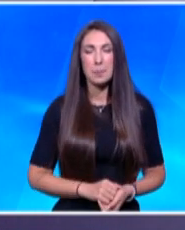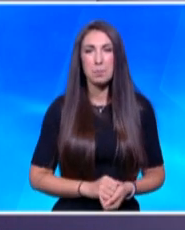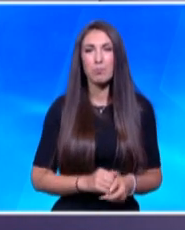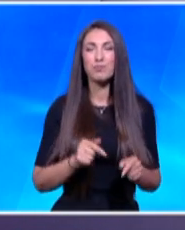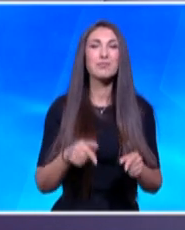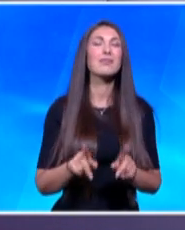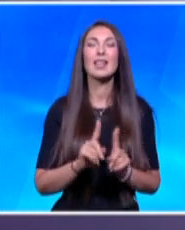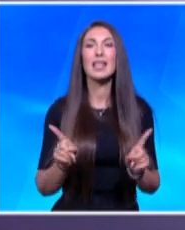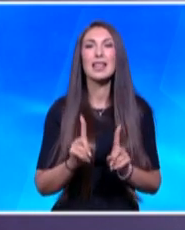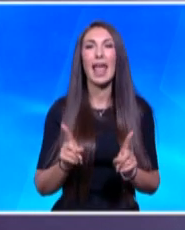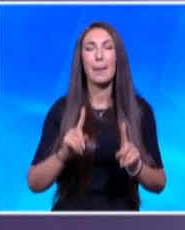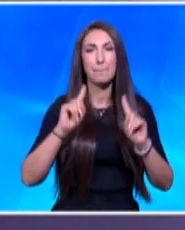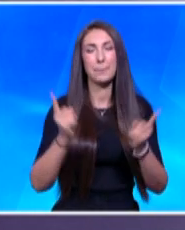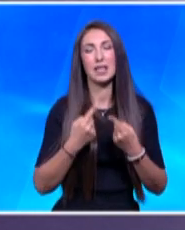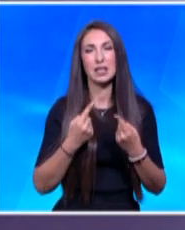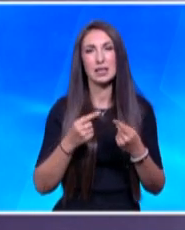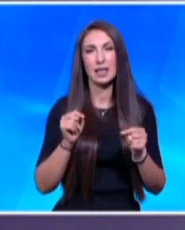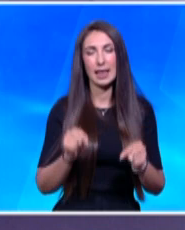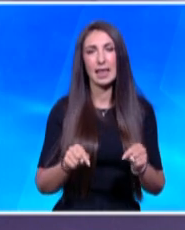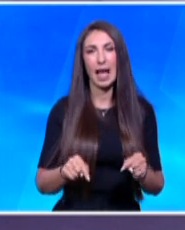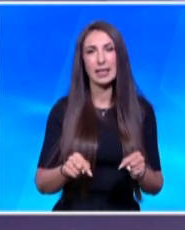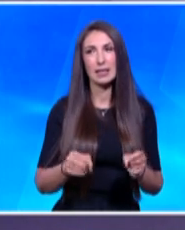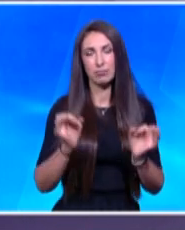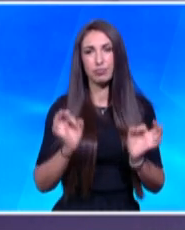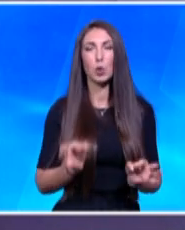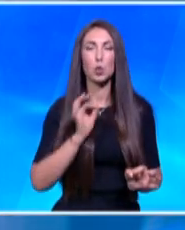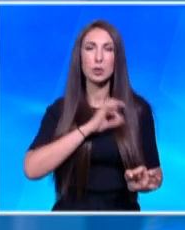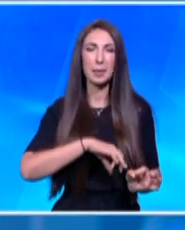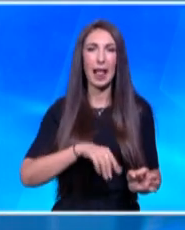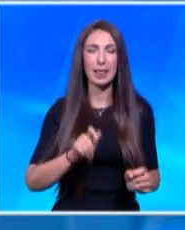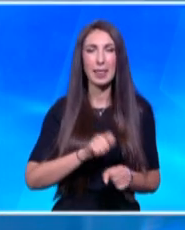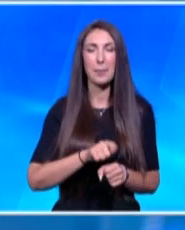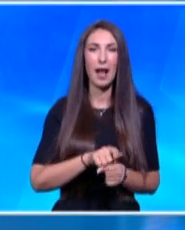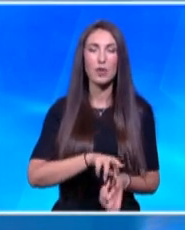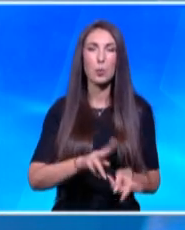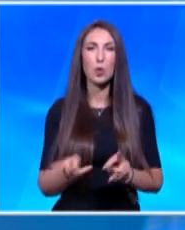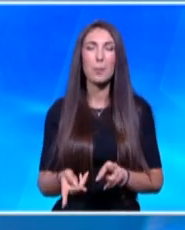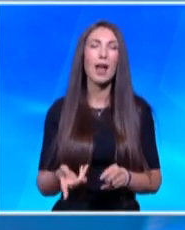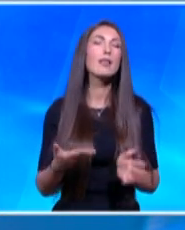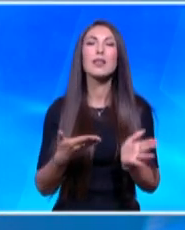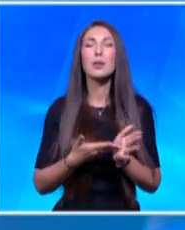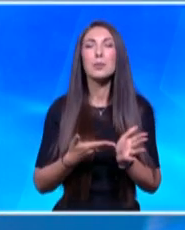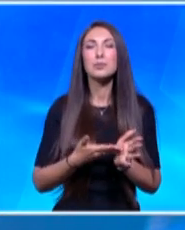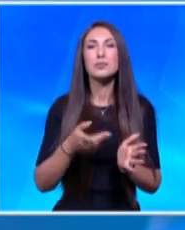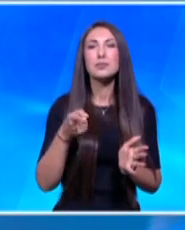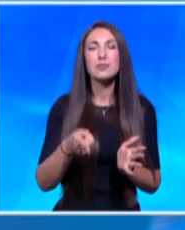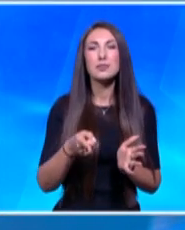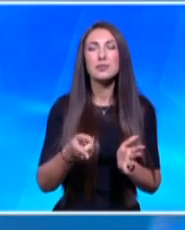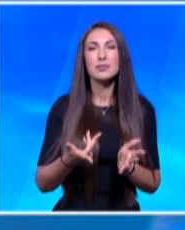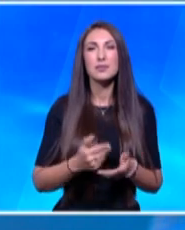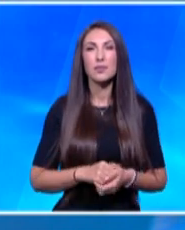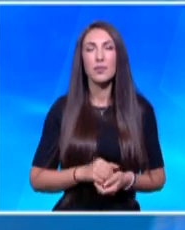няма да е твърде бърза тази реализация. Защото освен, че